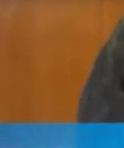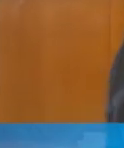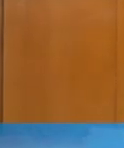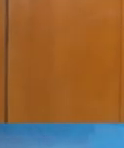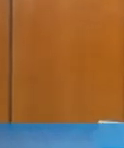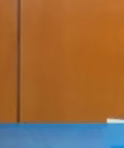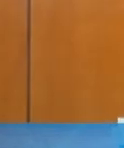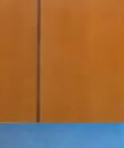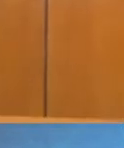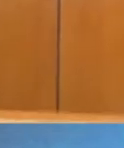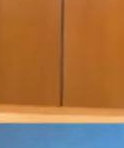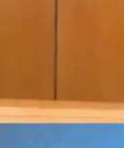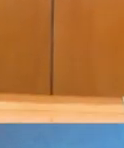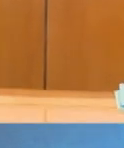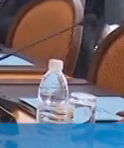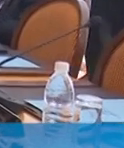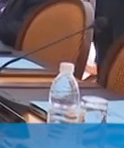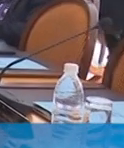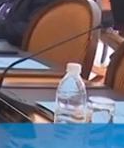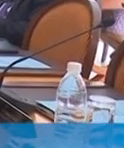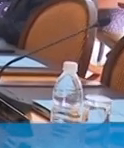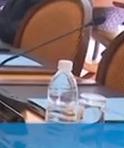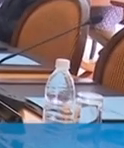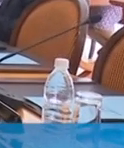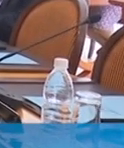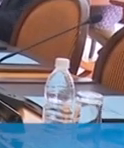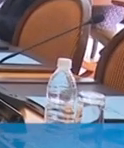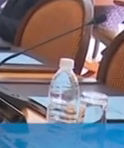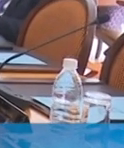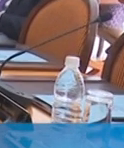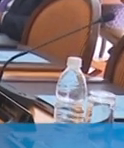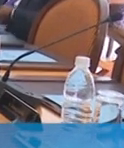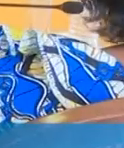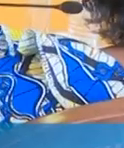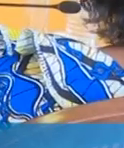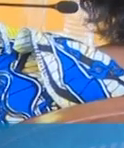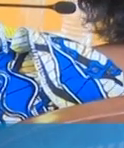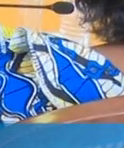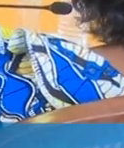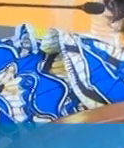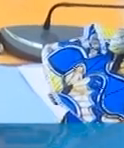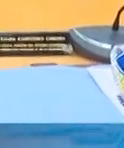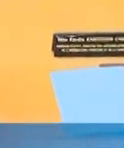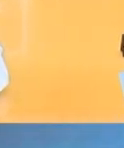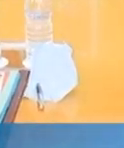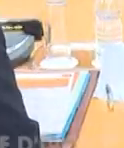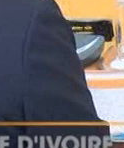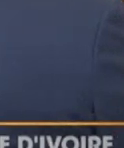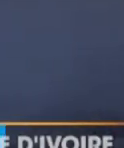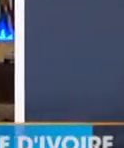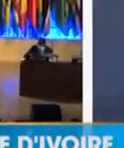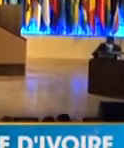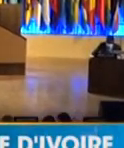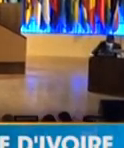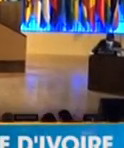de décret, de projets de loi et d'autres communications. Le point au début de ce journal. À la